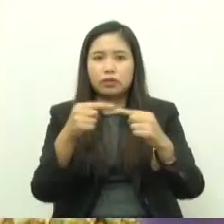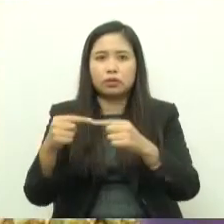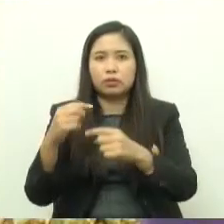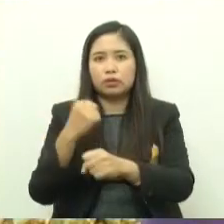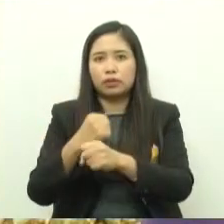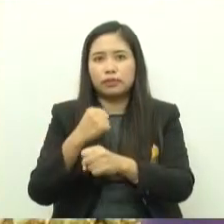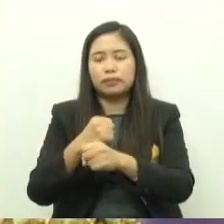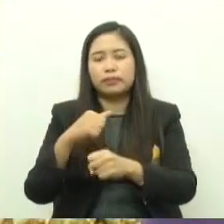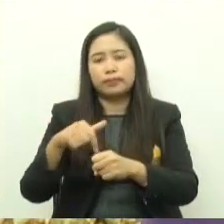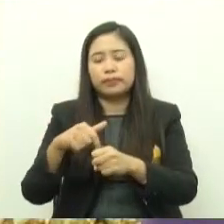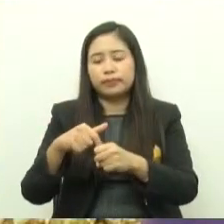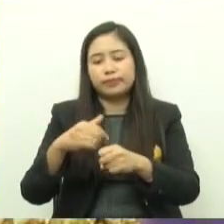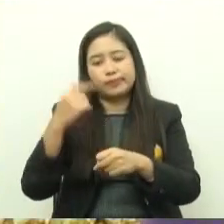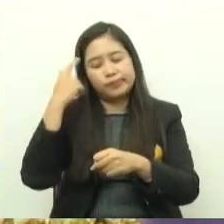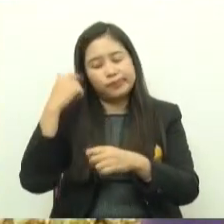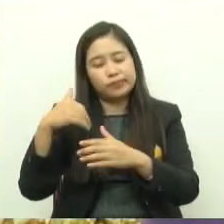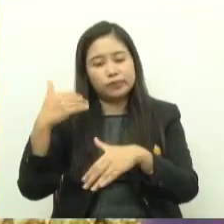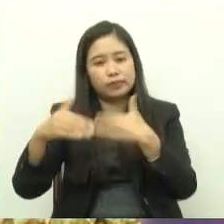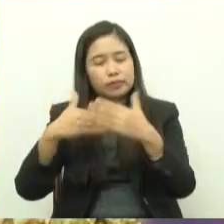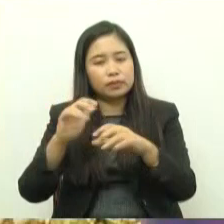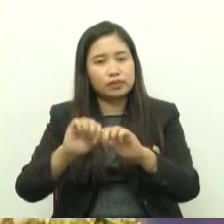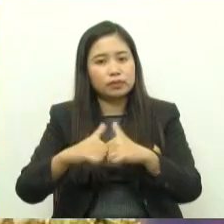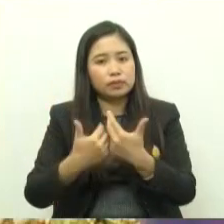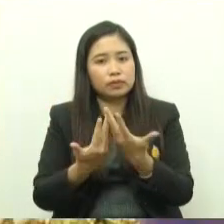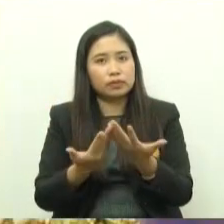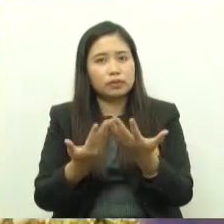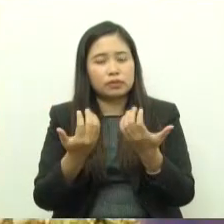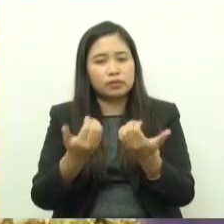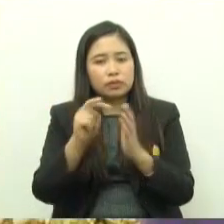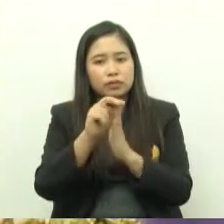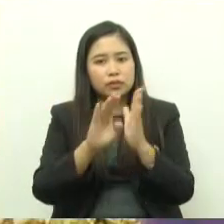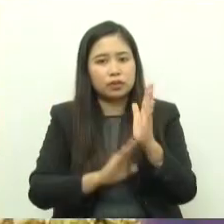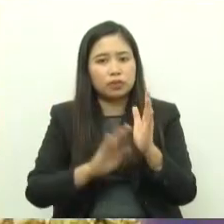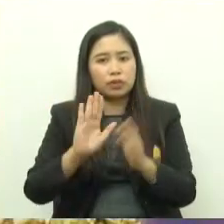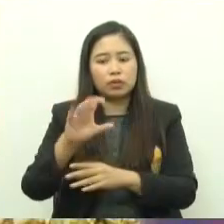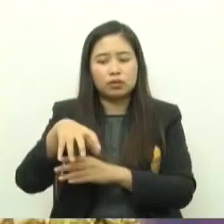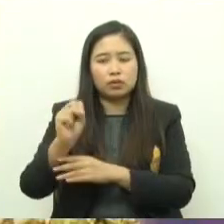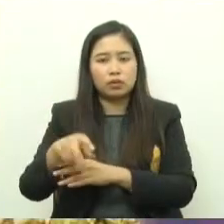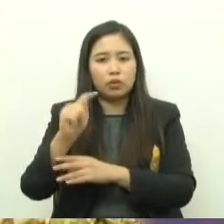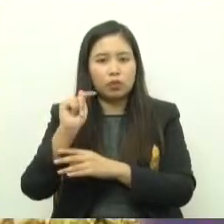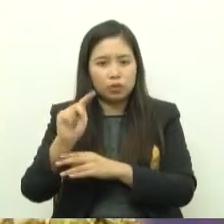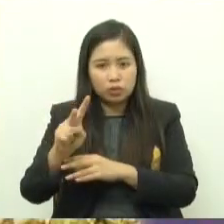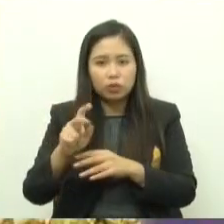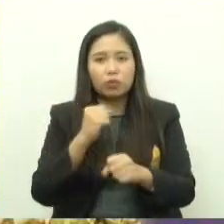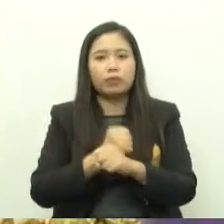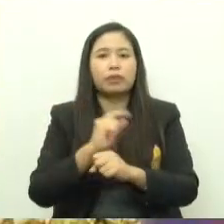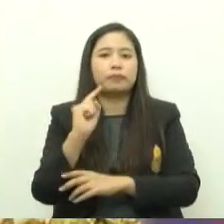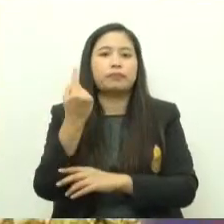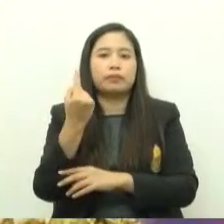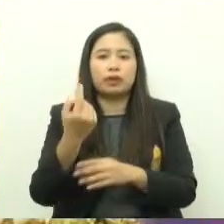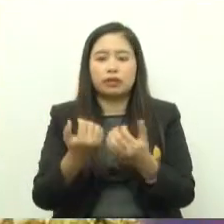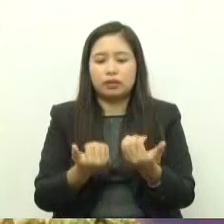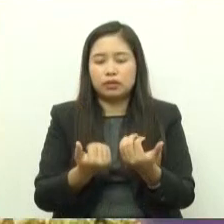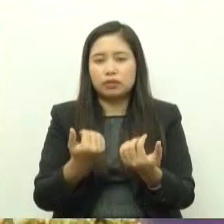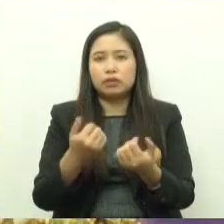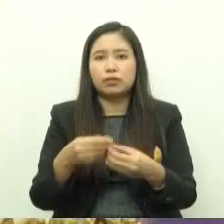จักตัดเสื้อตัวเดียวใส่กันทั้งหมดเราจึงมีนโยบายว่าสปฐมิติใหม่ในการขับเคลื่อนเนี่ยนโยบาย 4